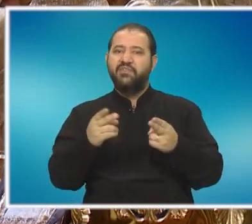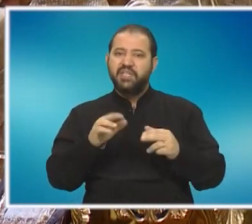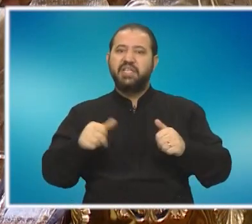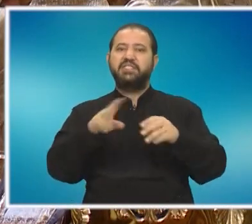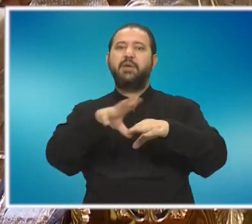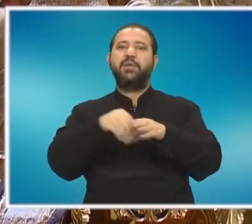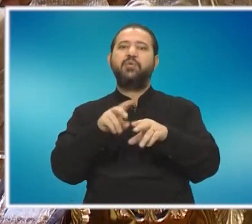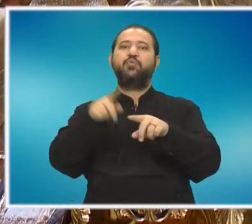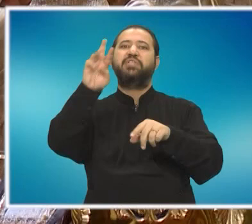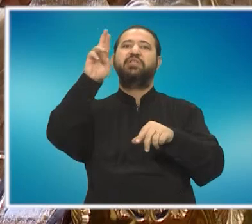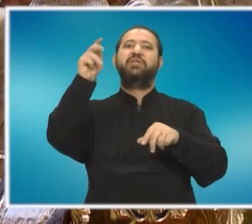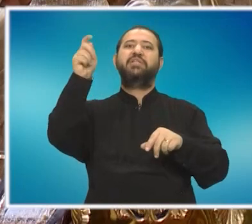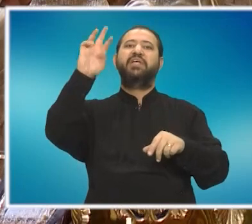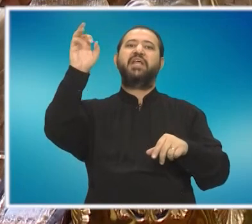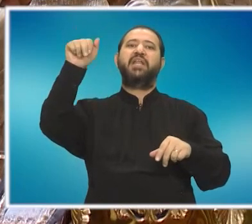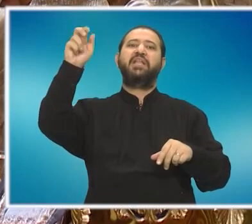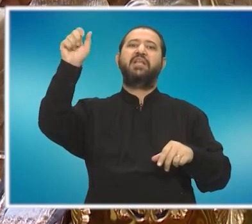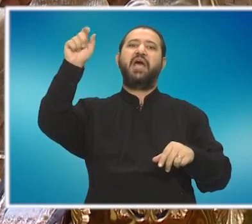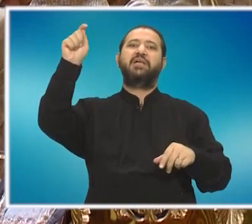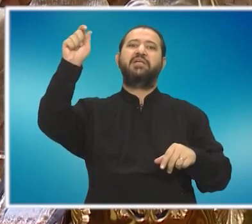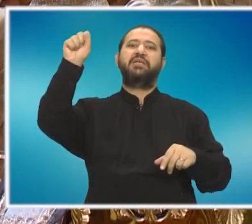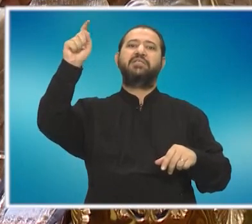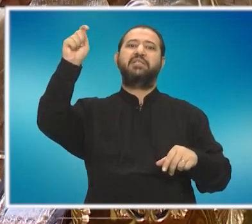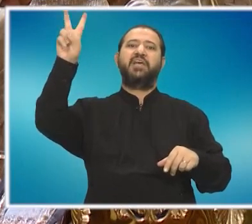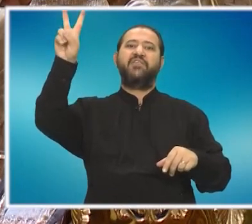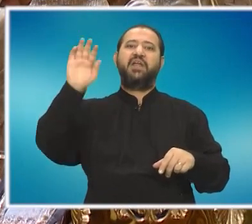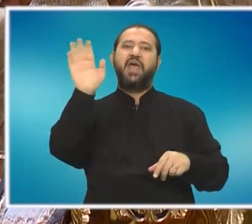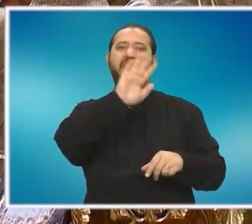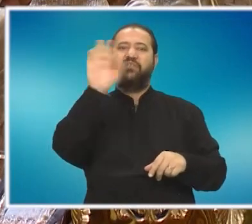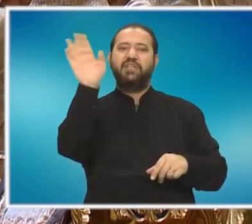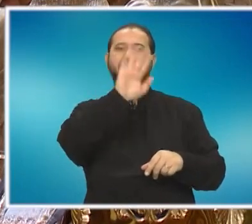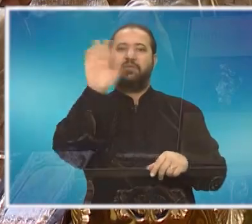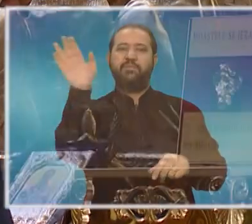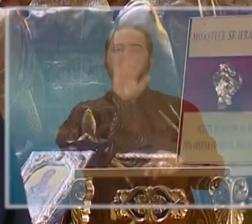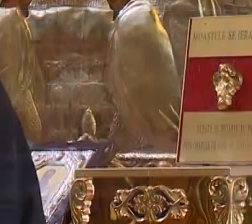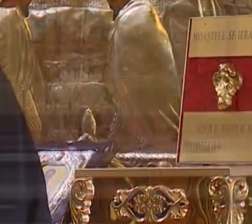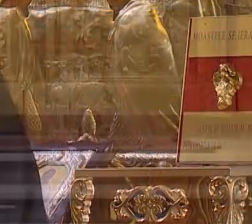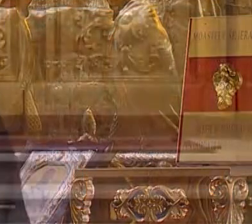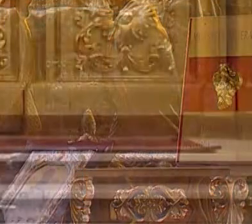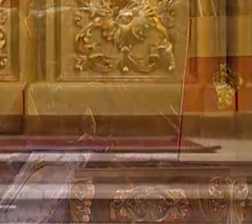să rămâneți alături de programele televiziunii Trinitas a Patriarhiei Române. Pe curând!